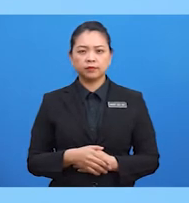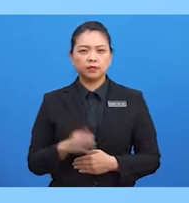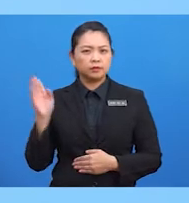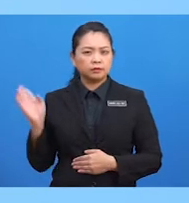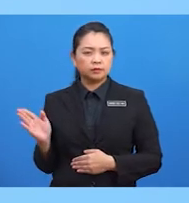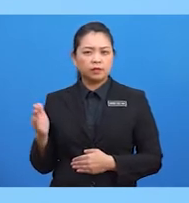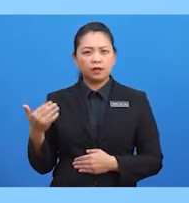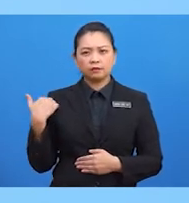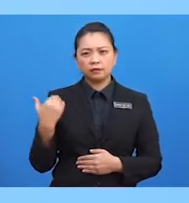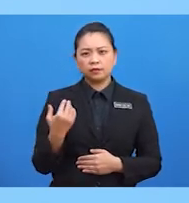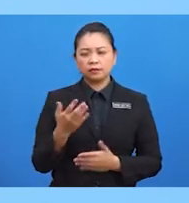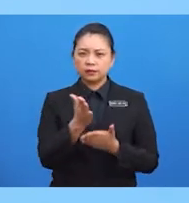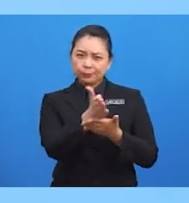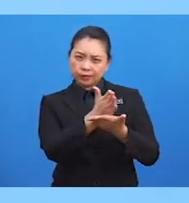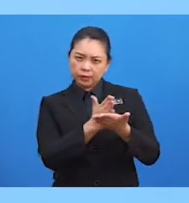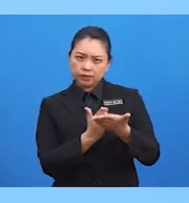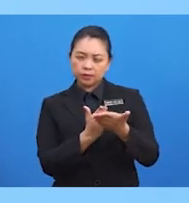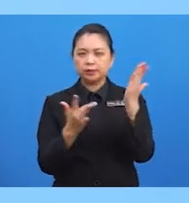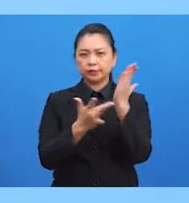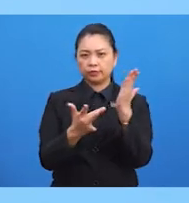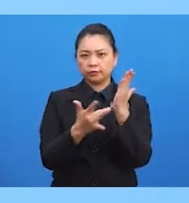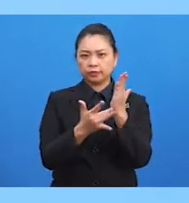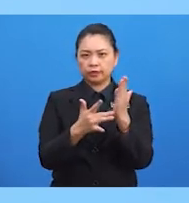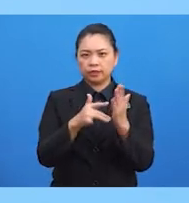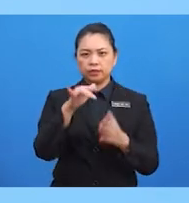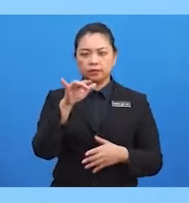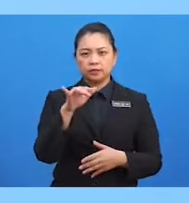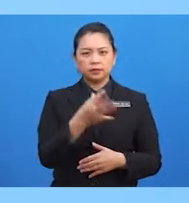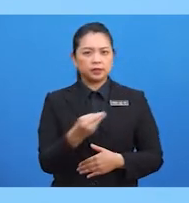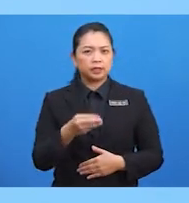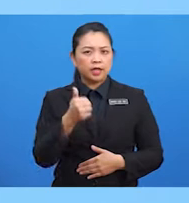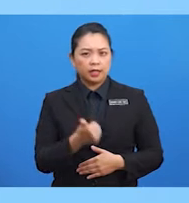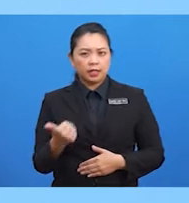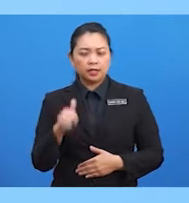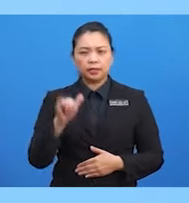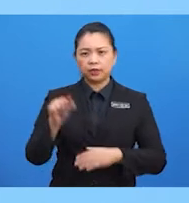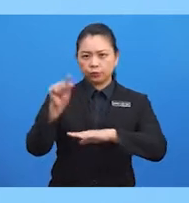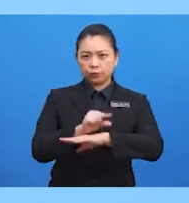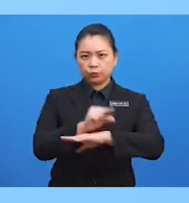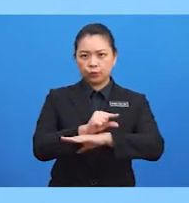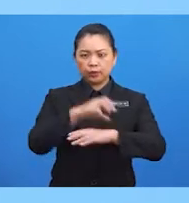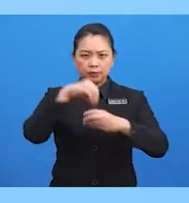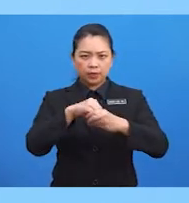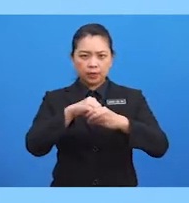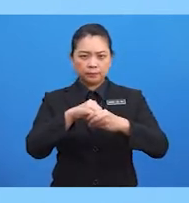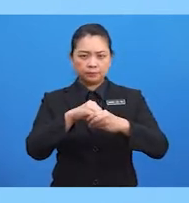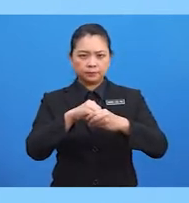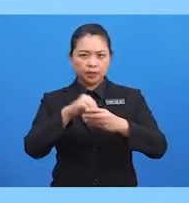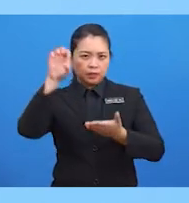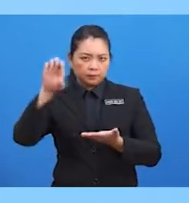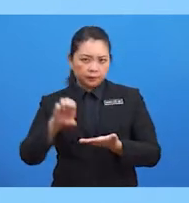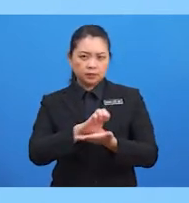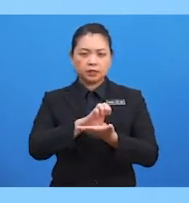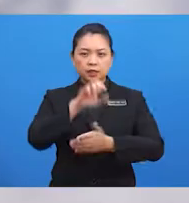adalah sebahagian daripada teknologi dan peralatan yang digunakan dalam penerokaan angkasa